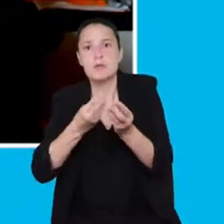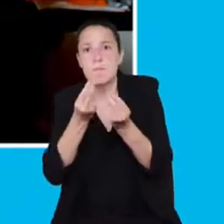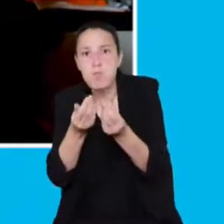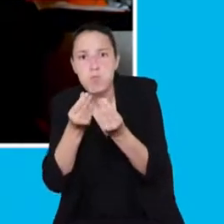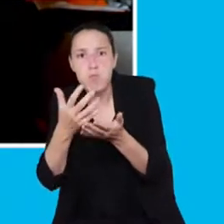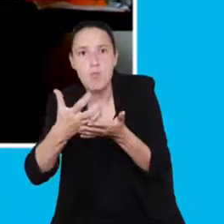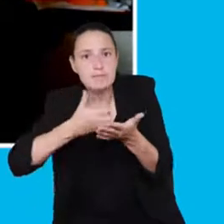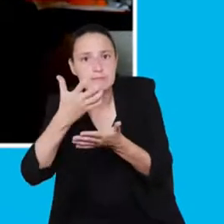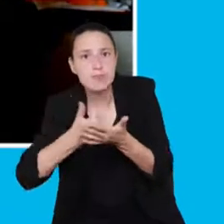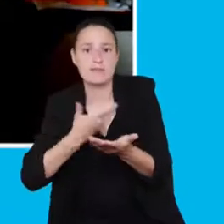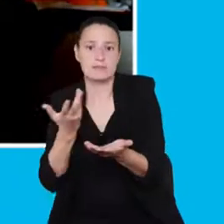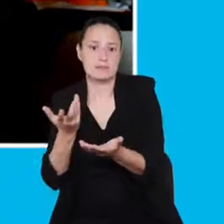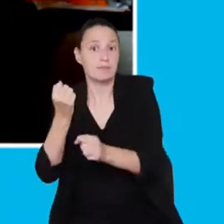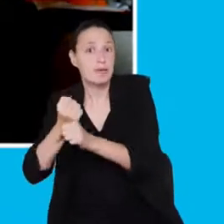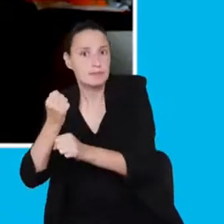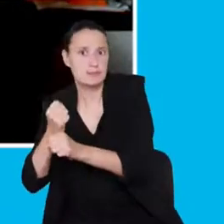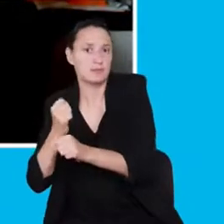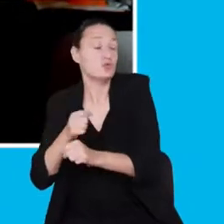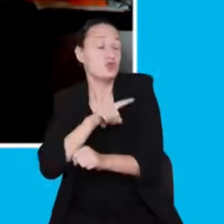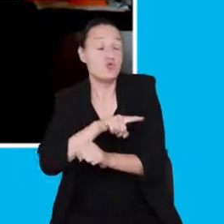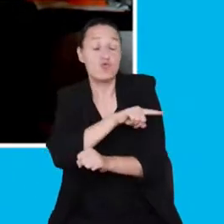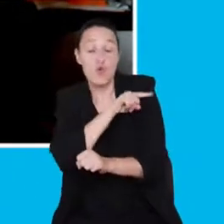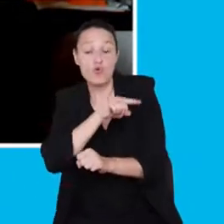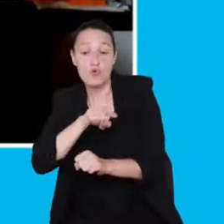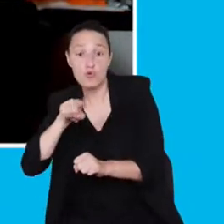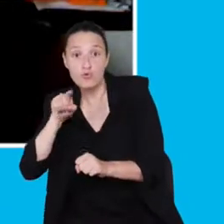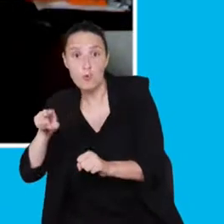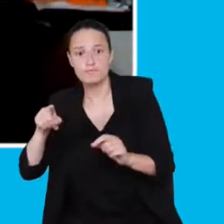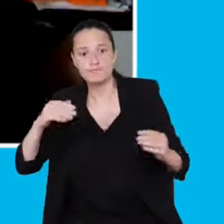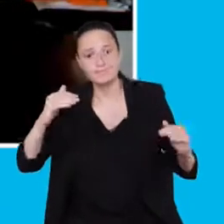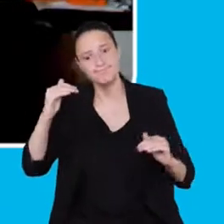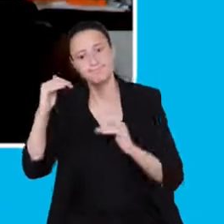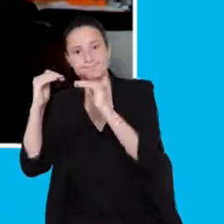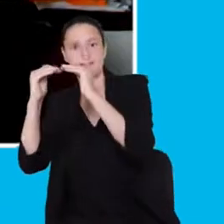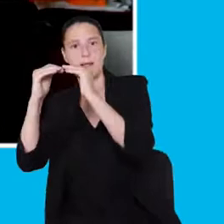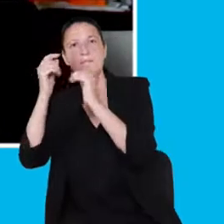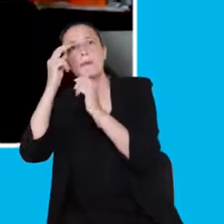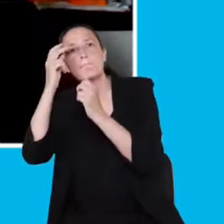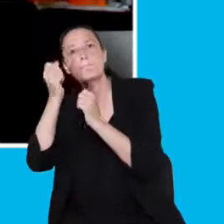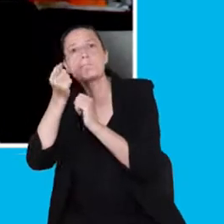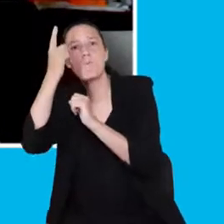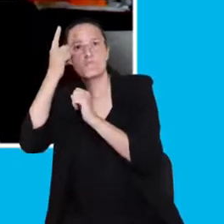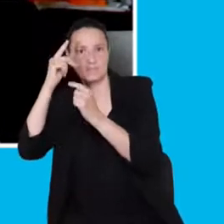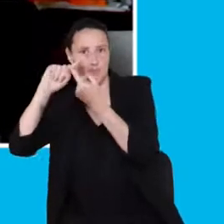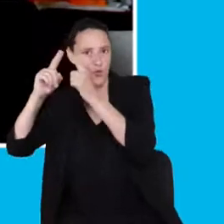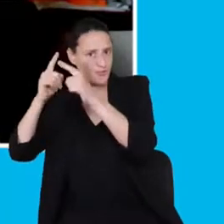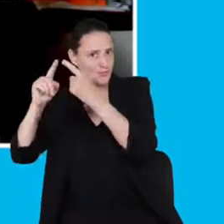To jednak wszystko było podporządkowane pewnej wizji politycznej. A zatem